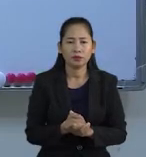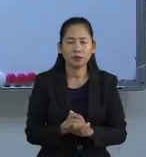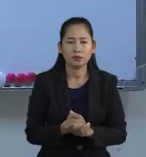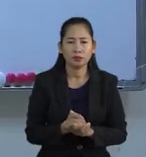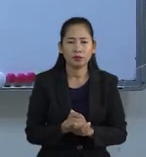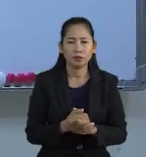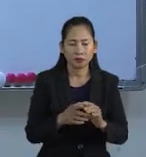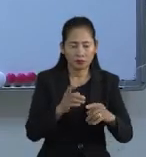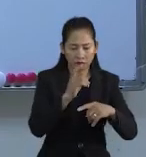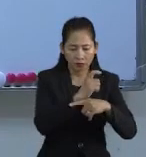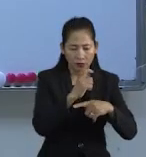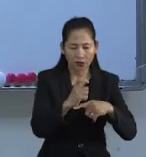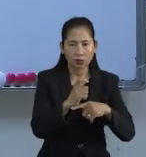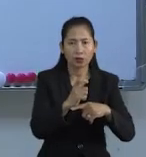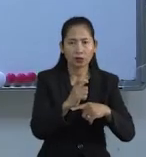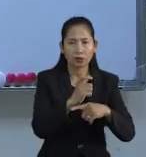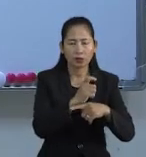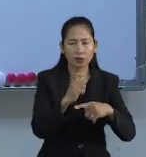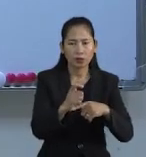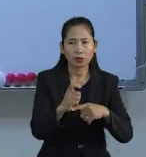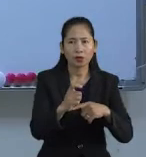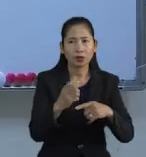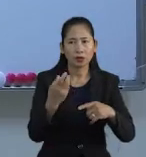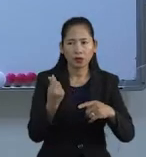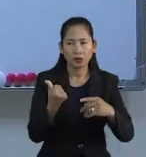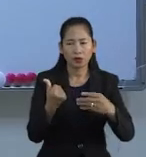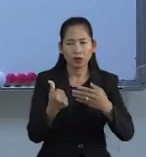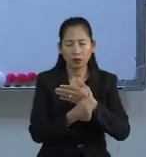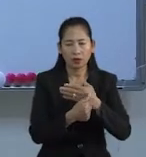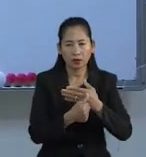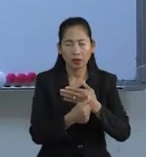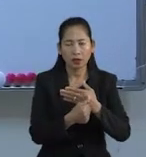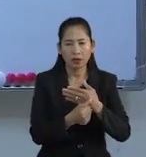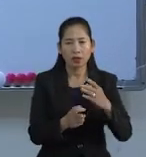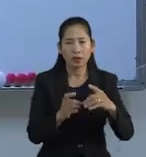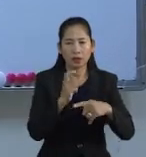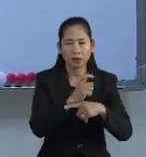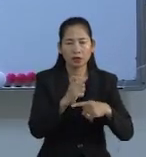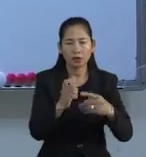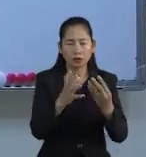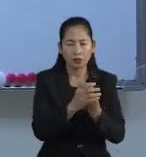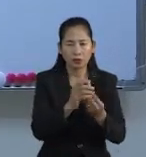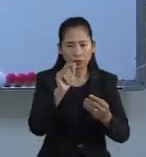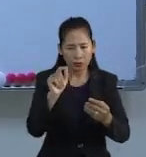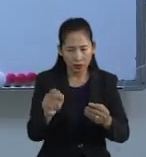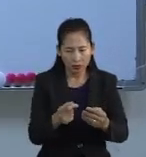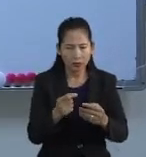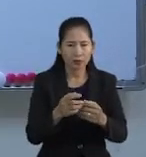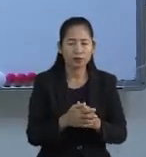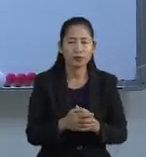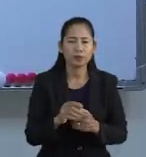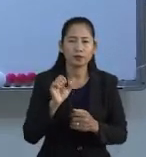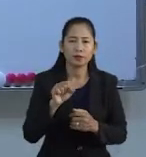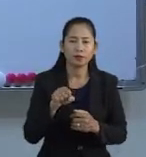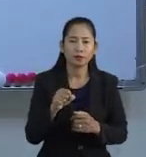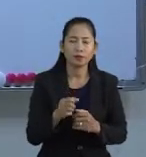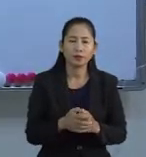tống nâng đầm lại lấy tam tống chùm nốn tu xá sập hiện